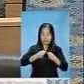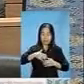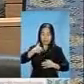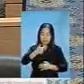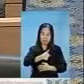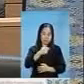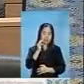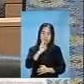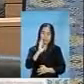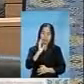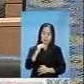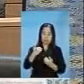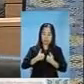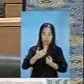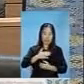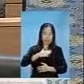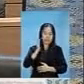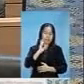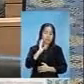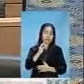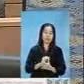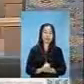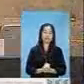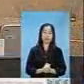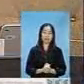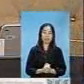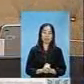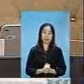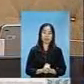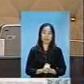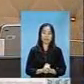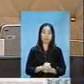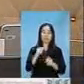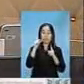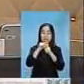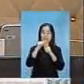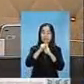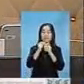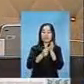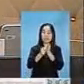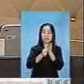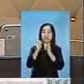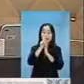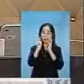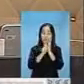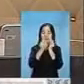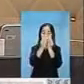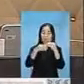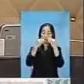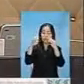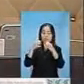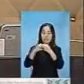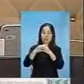ใจนะครับท่านอย่าพูดว่าถอนเพราะผมสบายใจนะครับ ครับถอนคำว่าแก้รัฐธรรมนูญเพื่อให้ประชาธิปัตย์ช